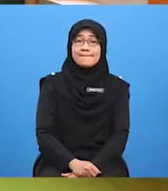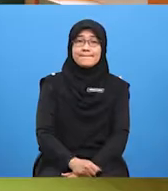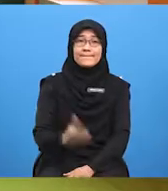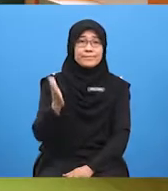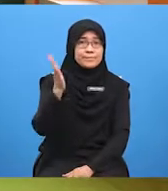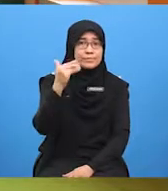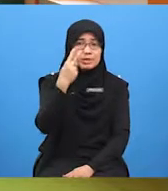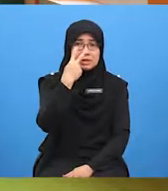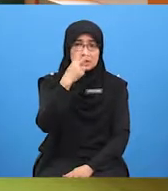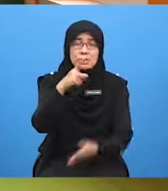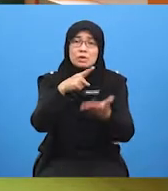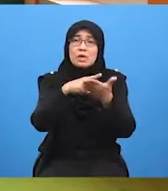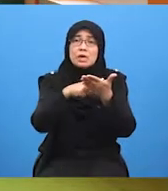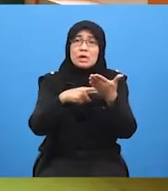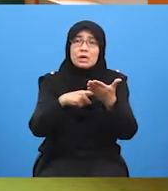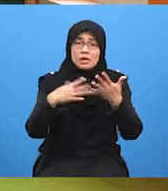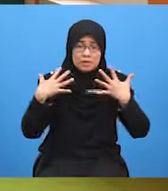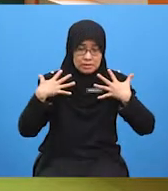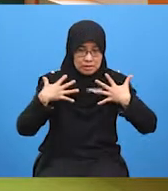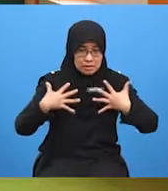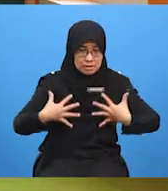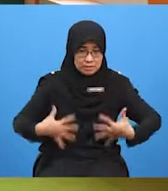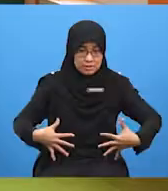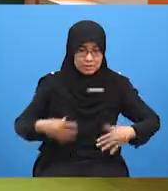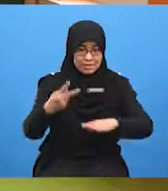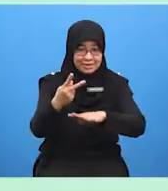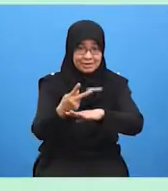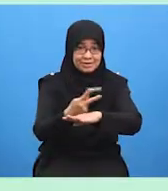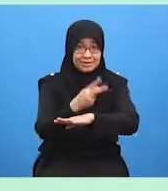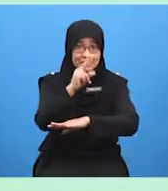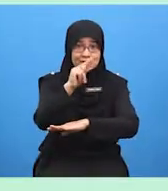Mari kita lihat apa itu pakaian dan aksesori.